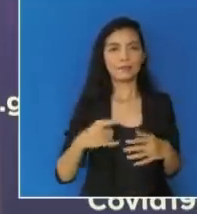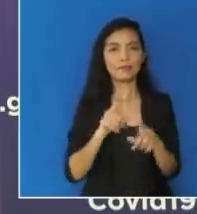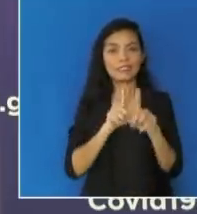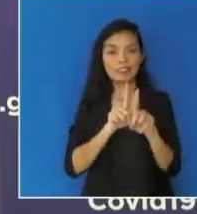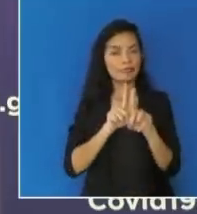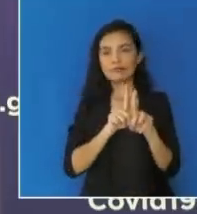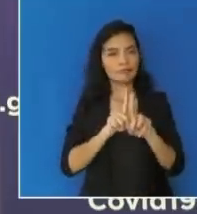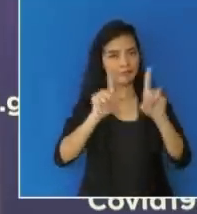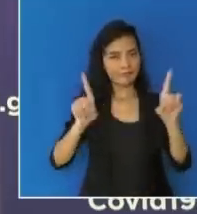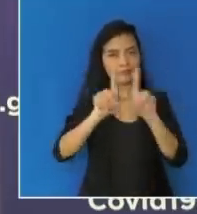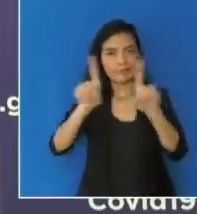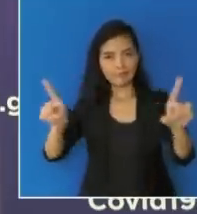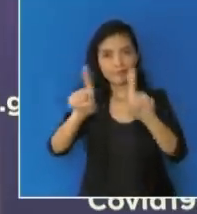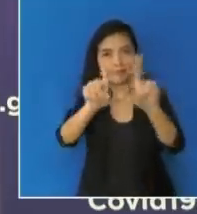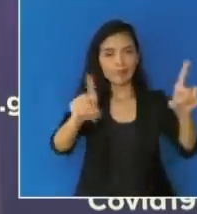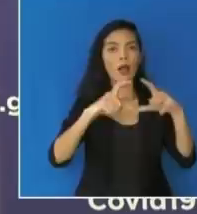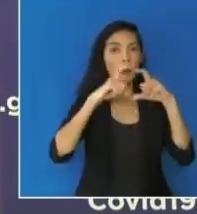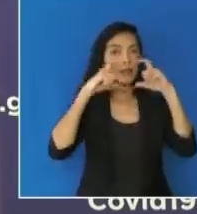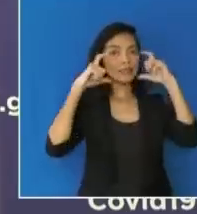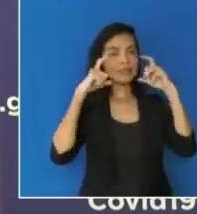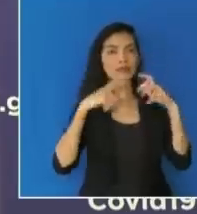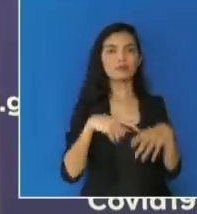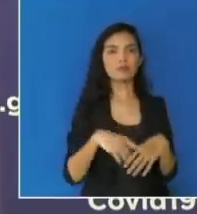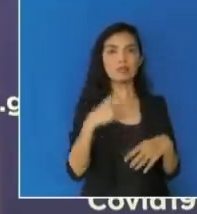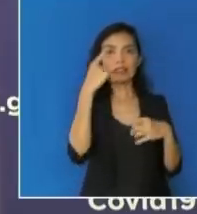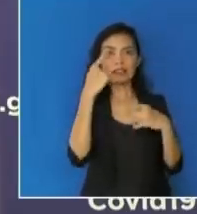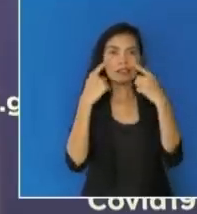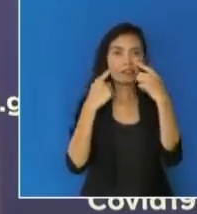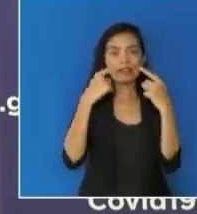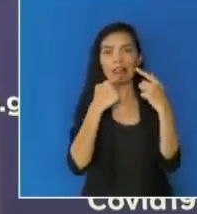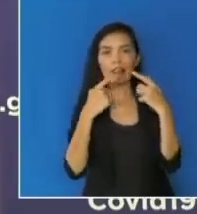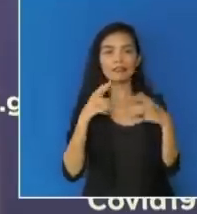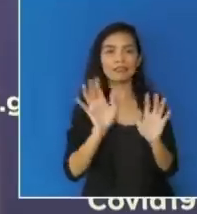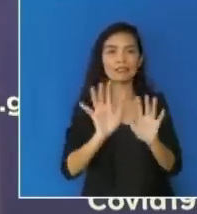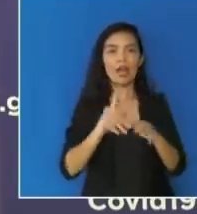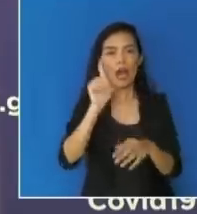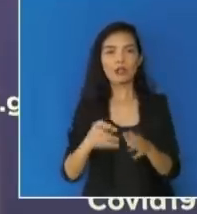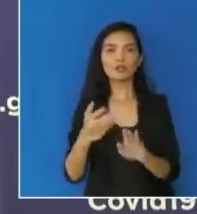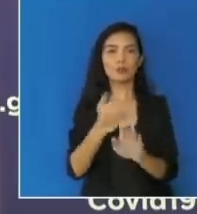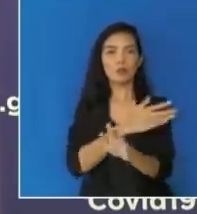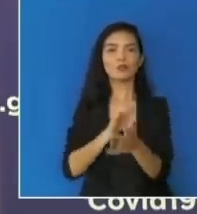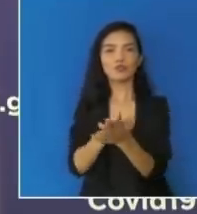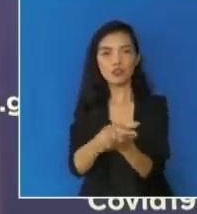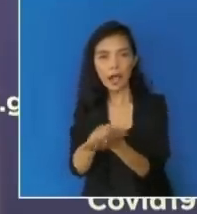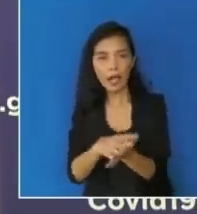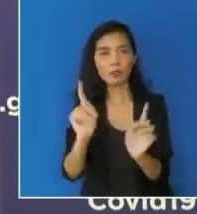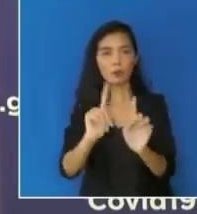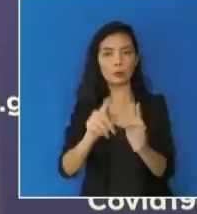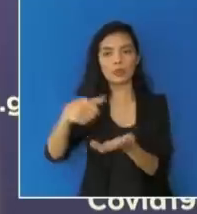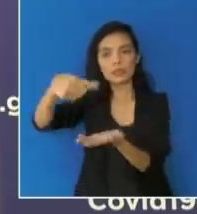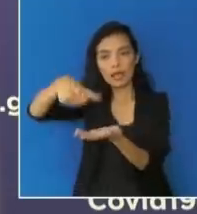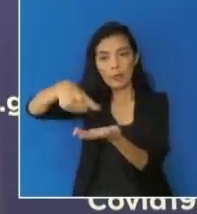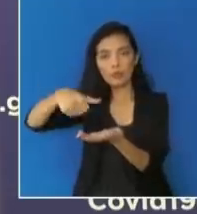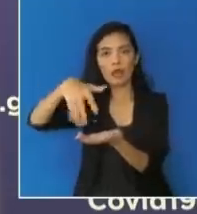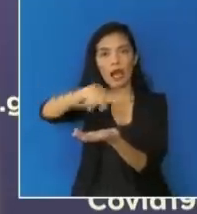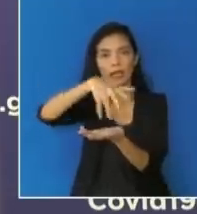jarak, pakai masker, jangan menyentuh mata, hidung, mulut sebelum mencuci tangan. Pakai sabun